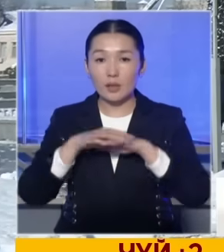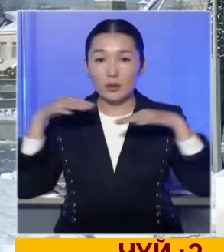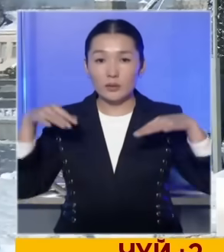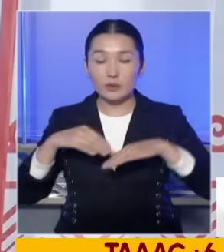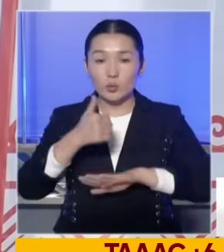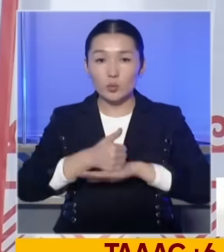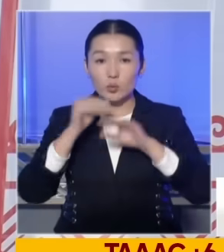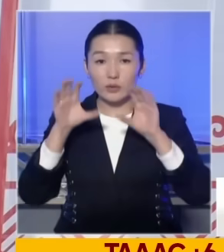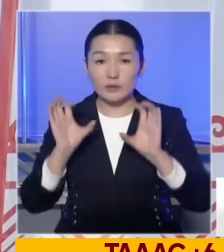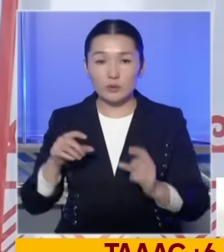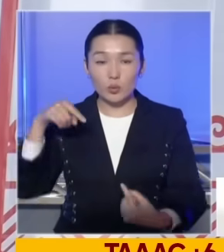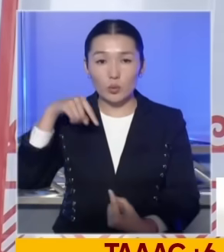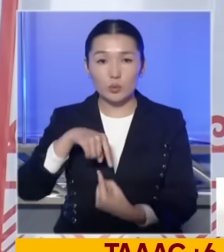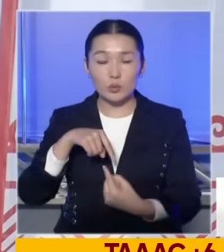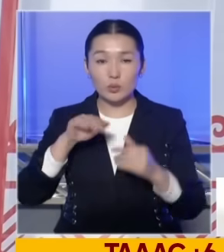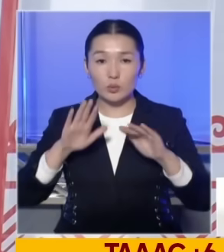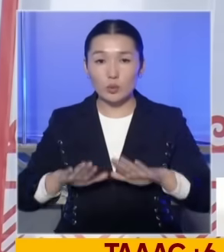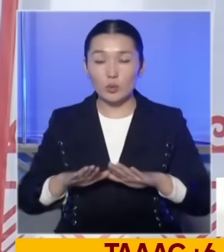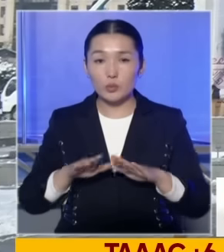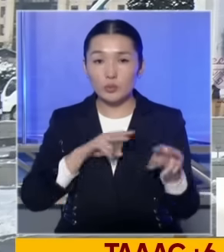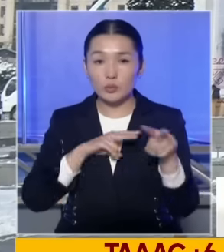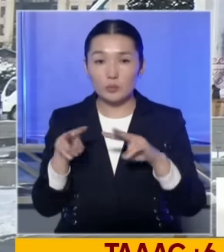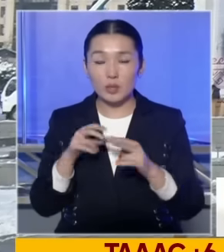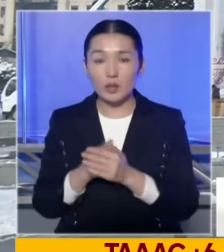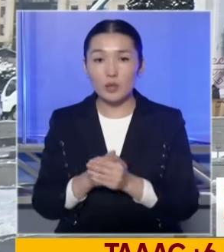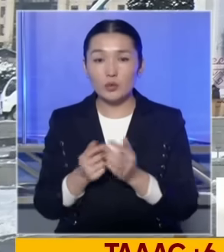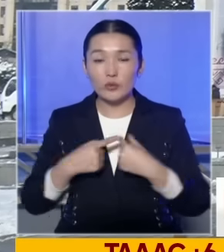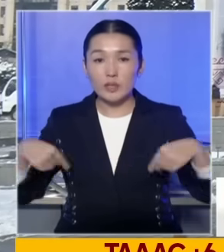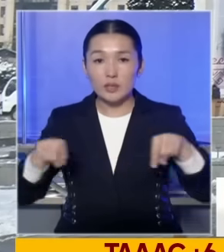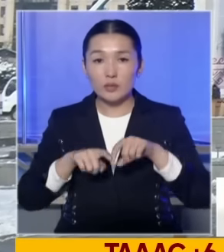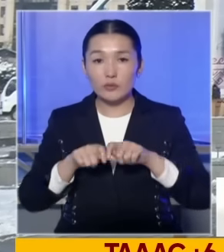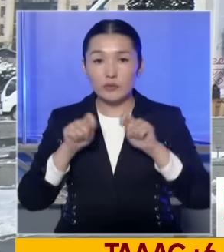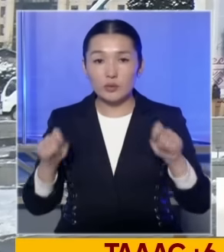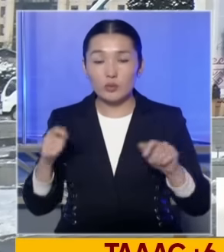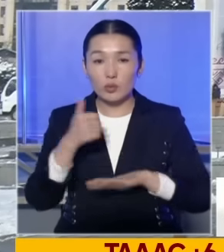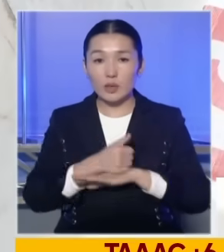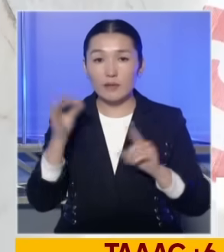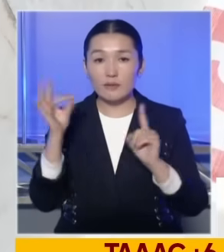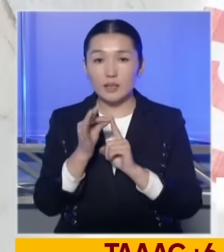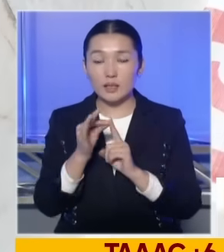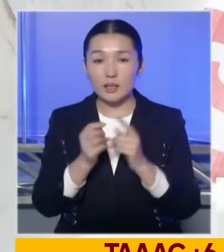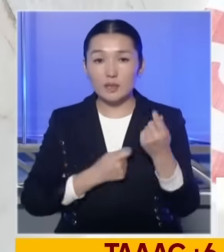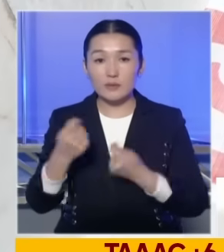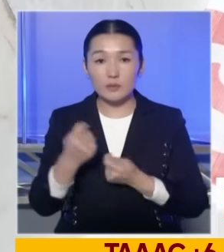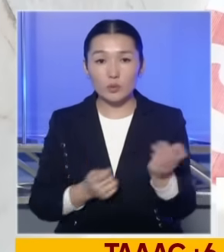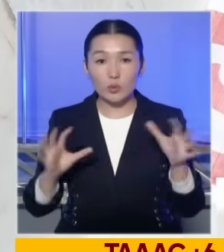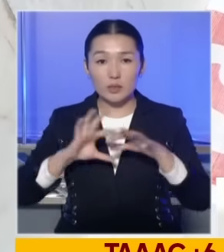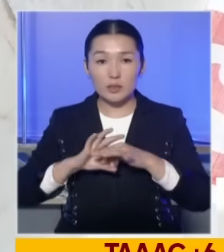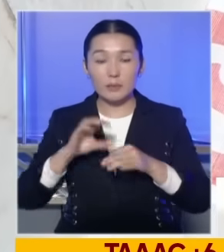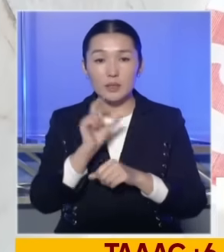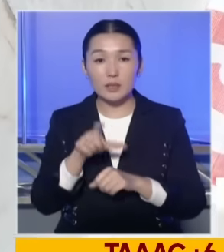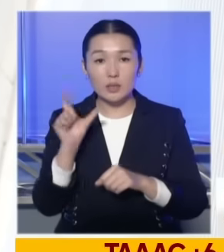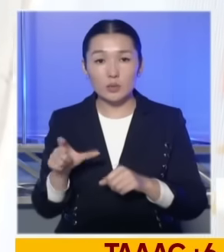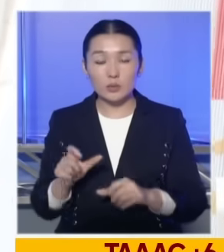ылайык коомдук өкүлчүлүктү кеңешүүчү жана байкоочу жыйын. Курултай институтун түптөдөгү башкы максат эл менен бийликти үзгүлтүксүз байланыштырып турган